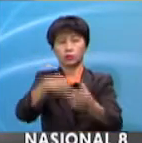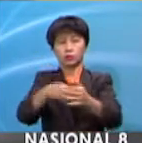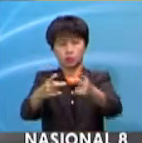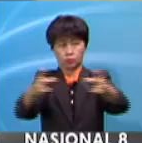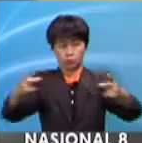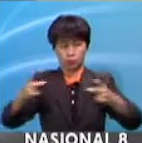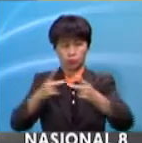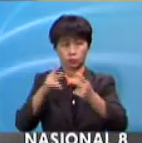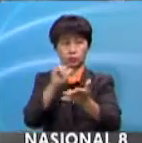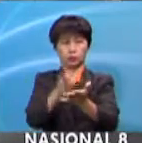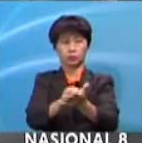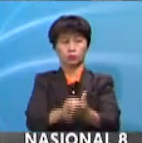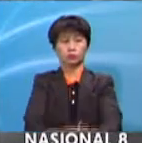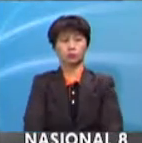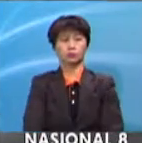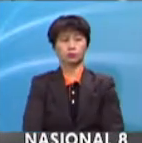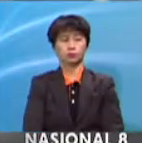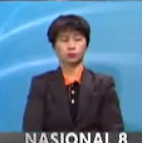kawasan itu.